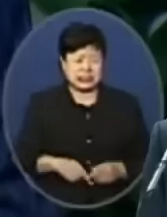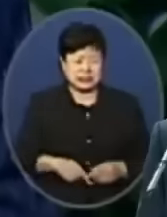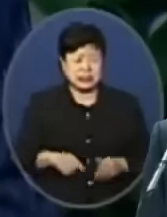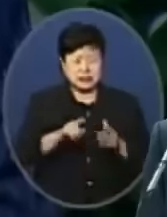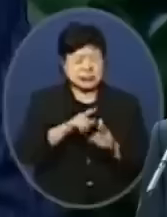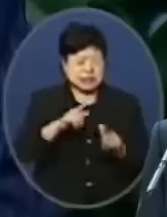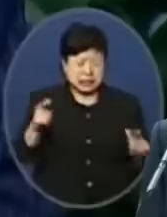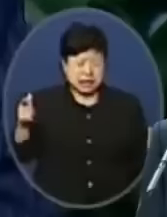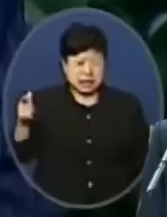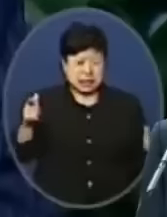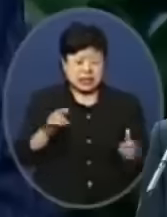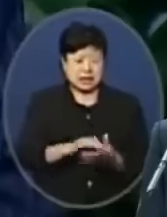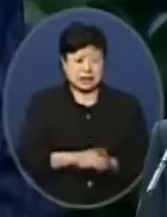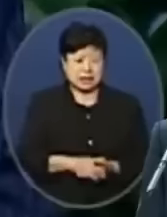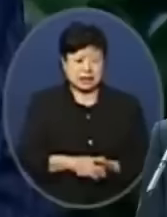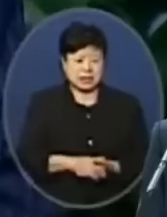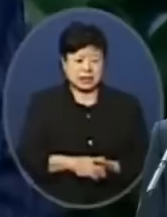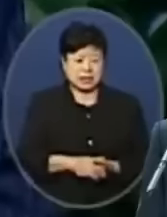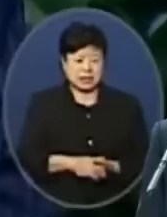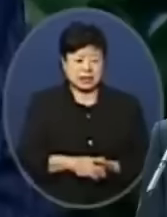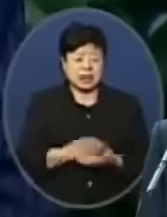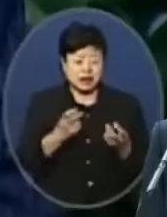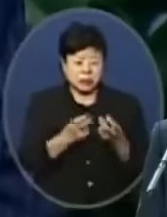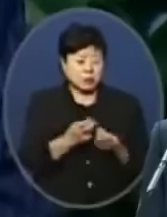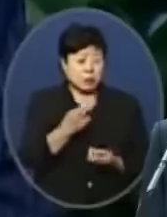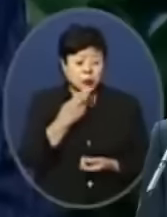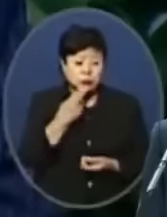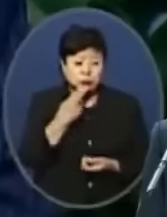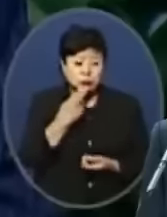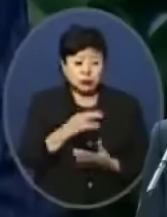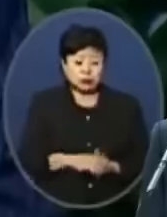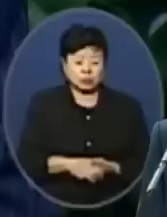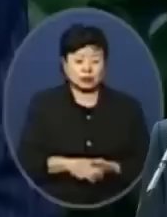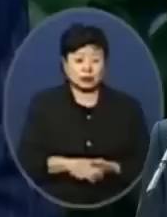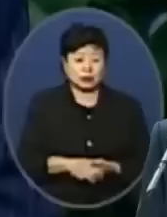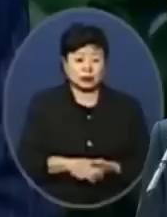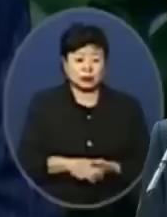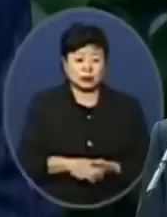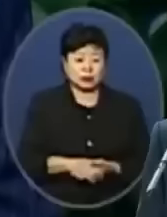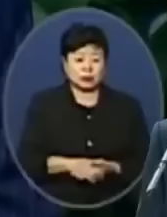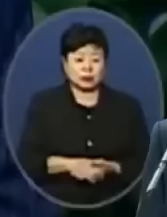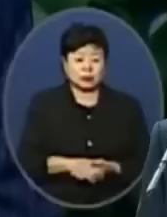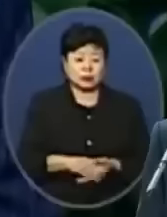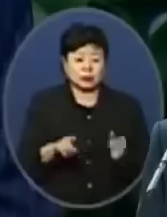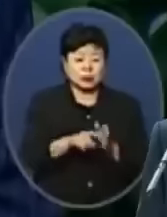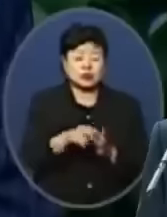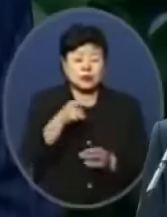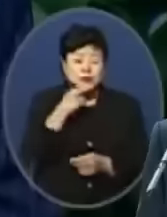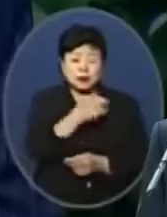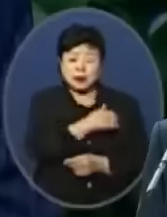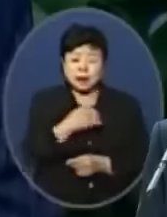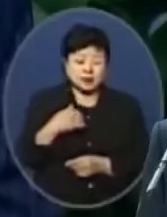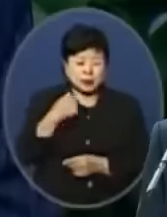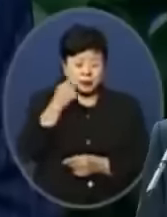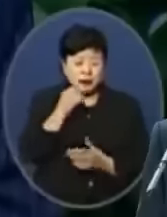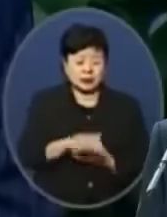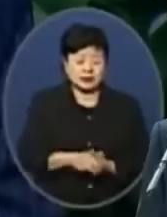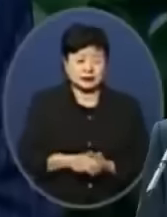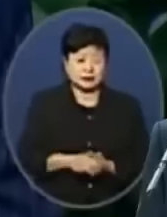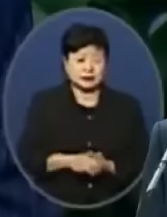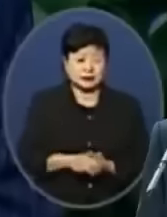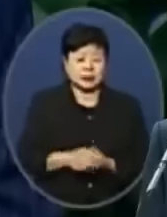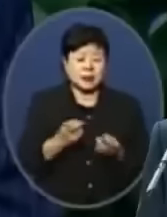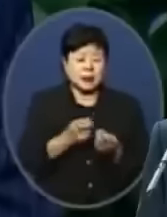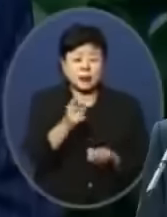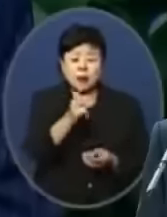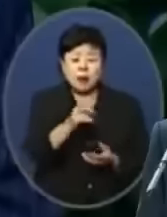그러니까 이제는 도저히 불신앙을 감당을 못하겠습니다.